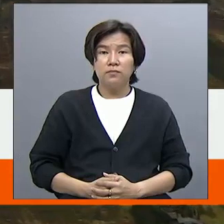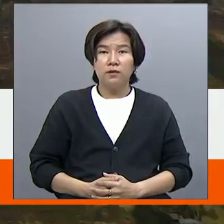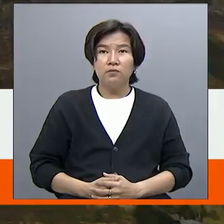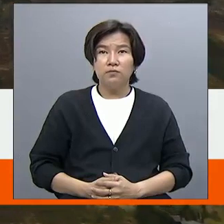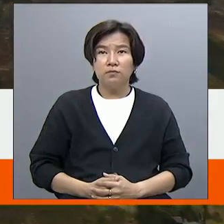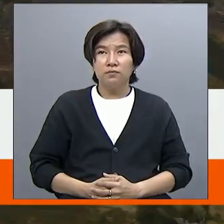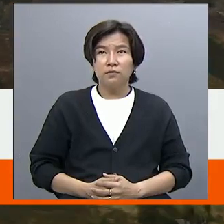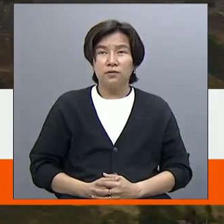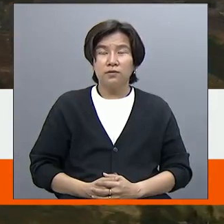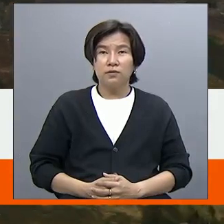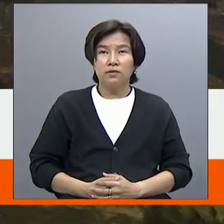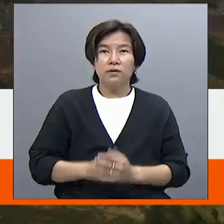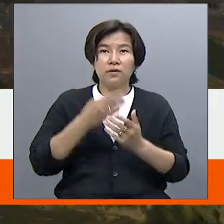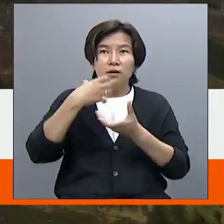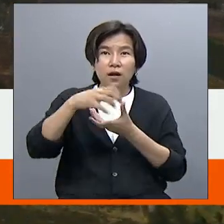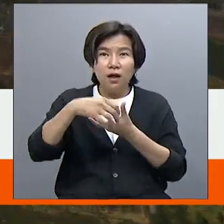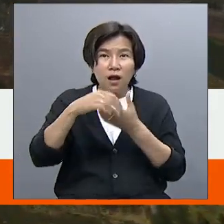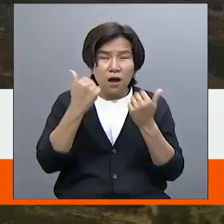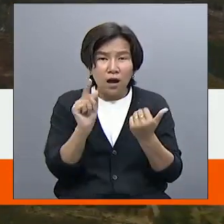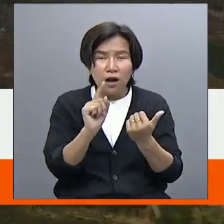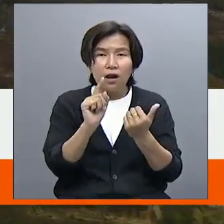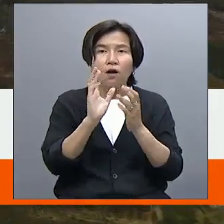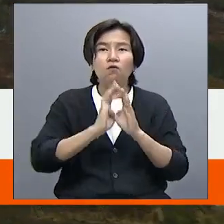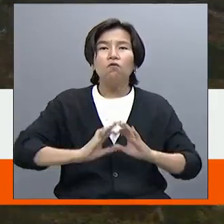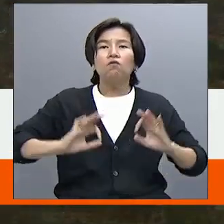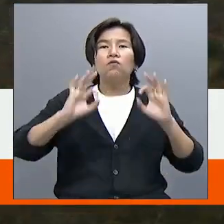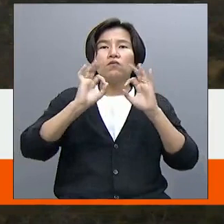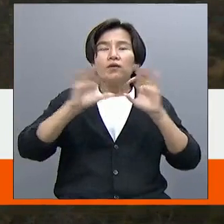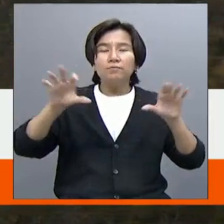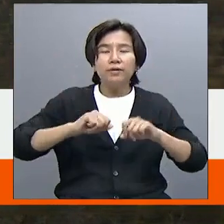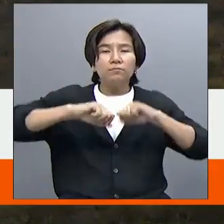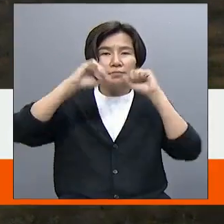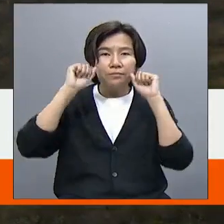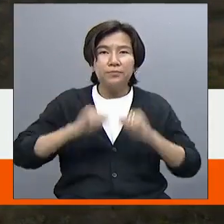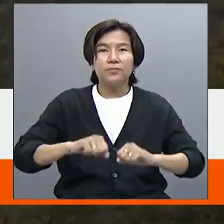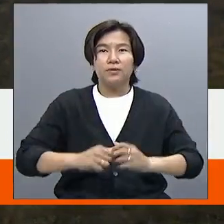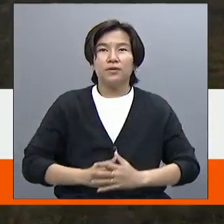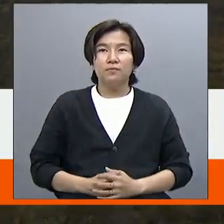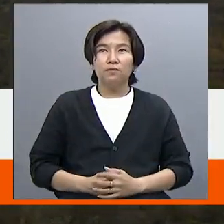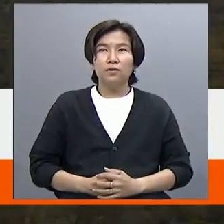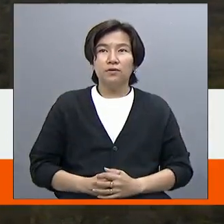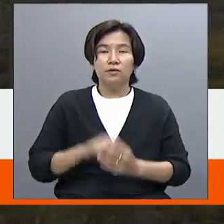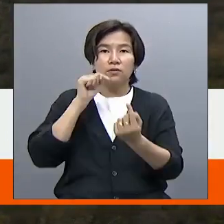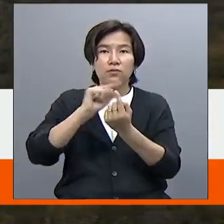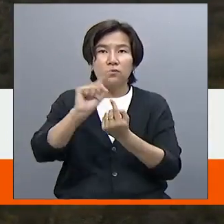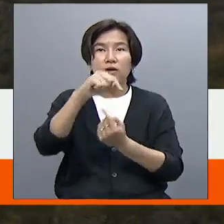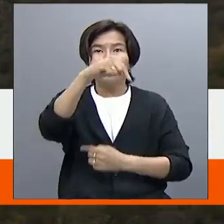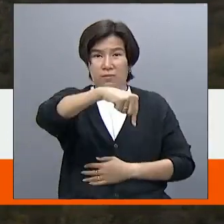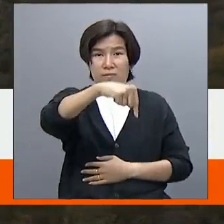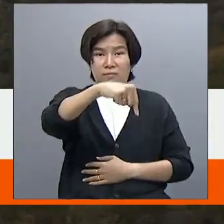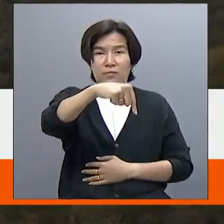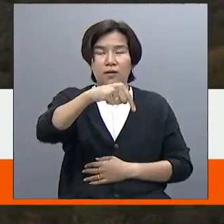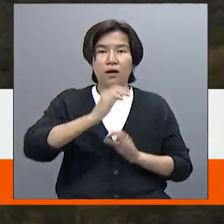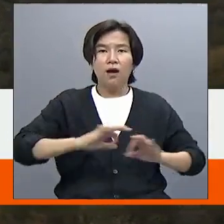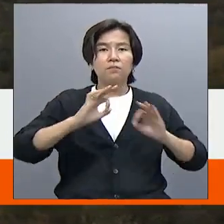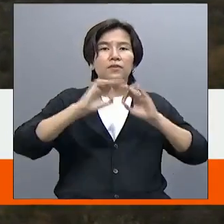ได้รับการพิจารณานะครับท้ายสุดมันจะเป็นความตกลงการเพื่อที่จะให้แหล่งมรดกโลกเนี่ยสง่า